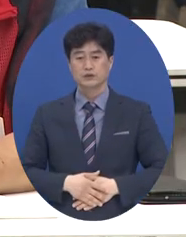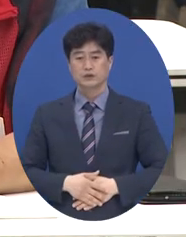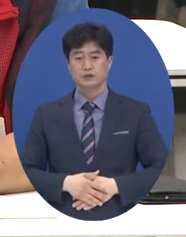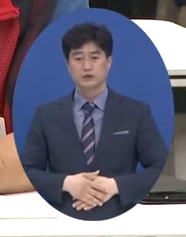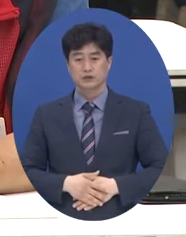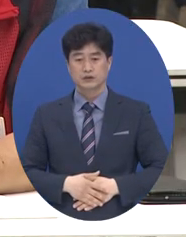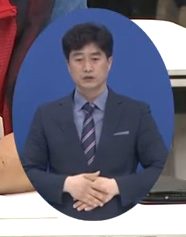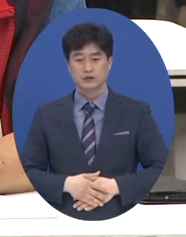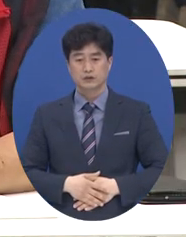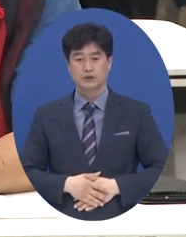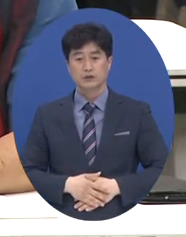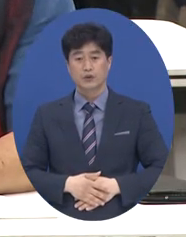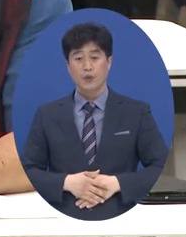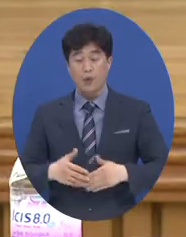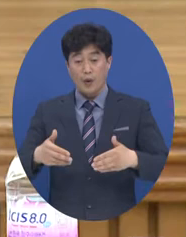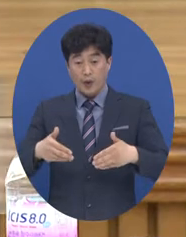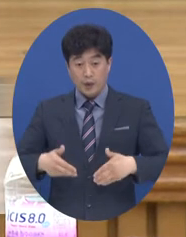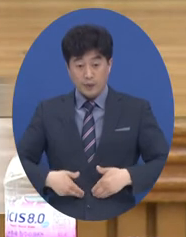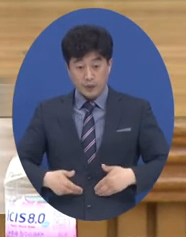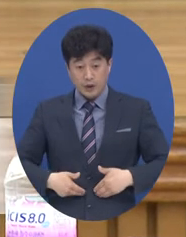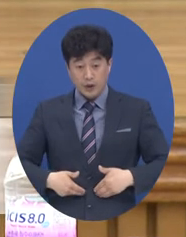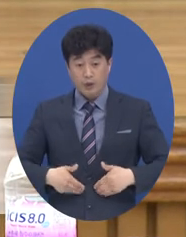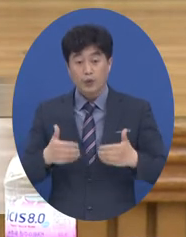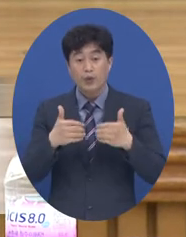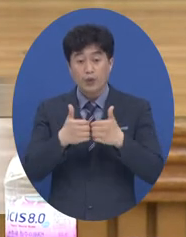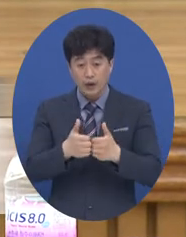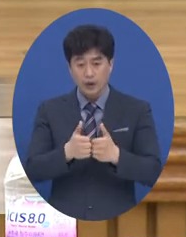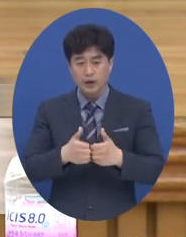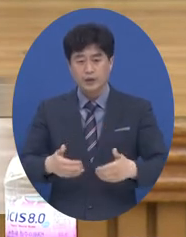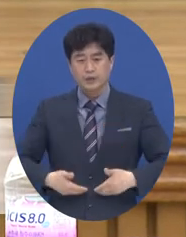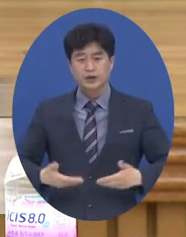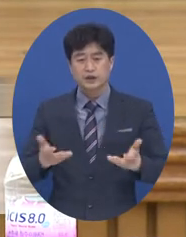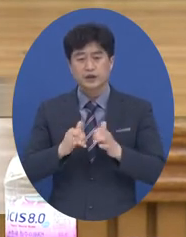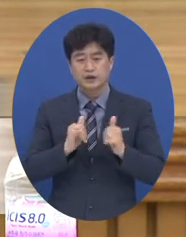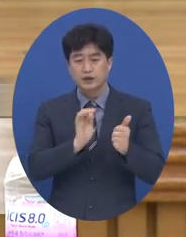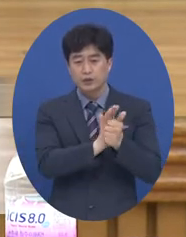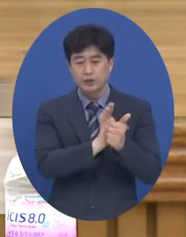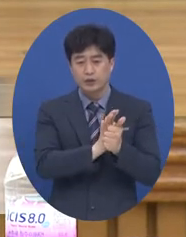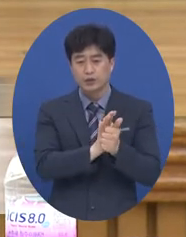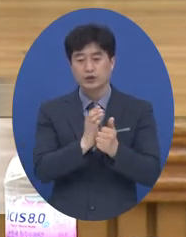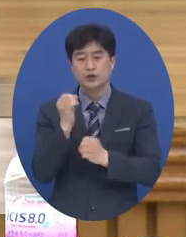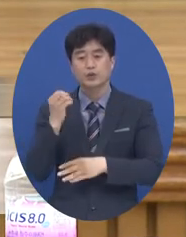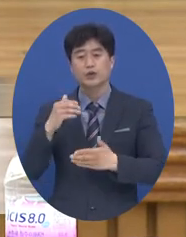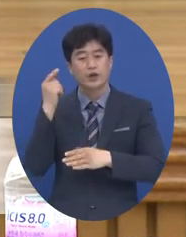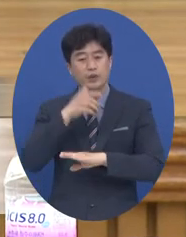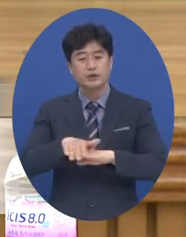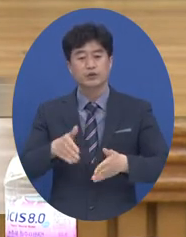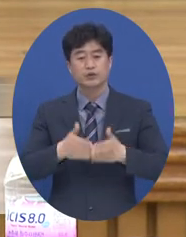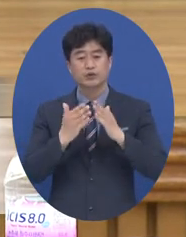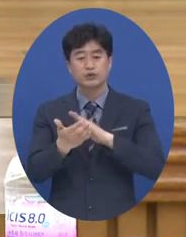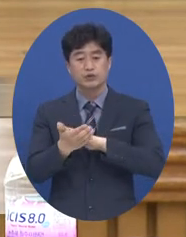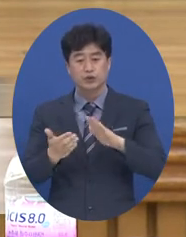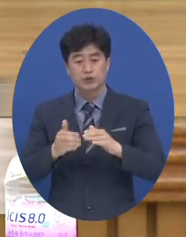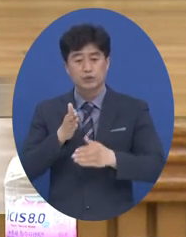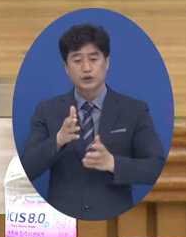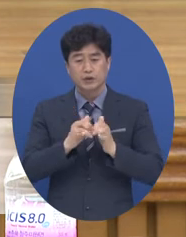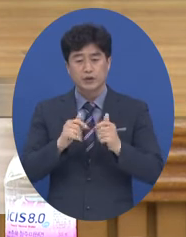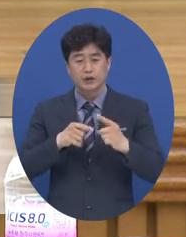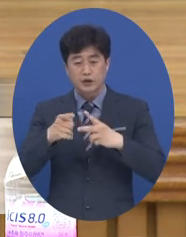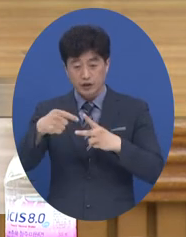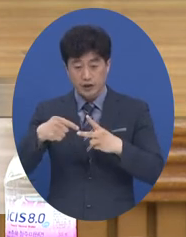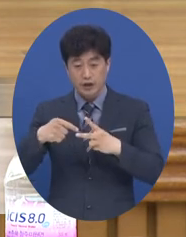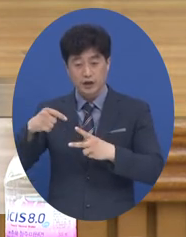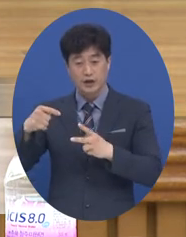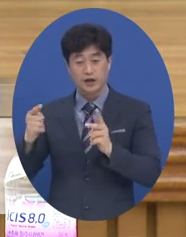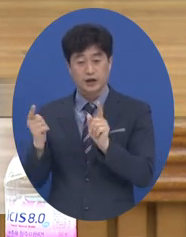오늘 토론회는 필수 노동자 지원 기본 계획을 수립하기 전에 전문가와 이에 당사자들을 모시고 경기도의 역할을